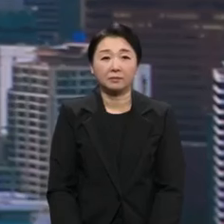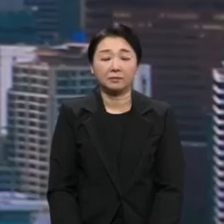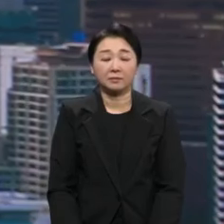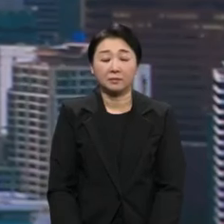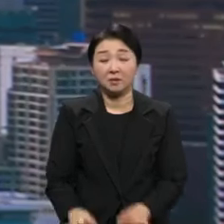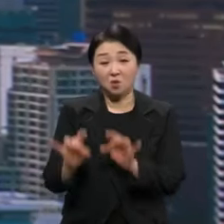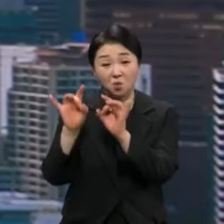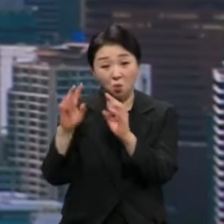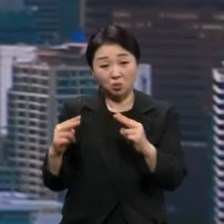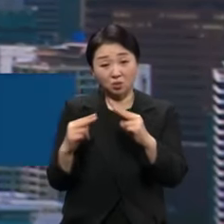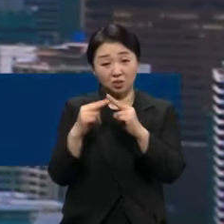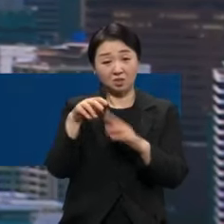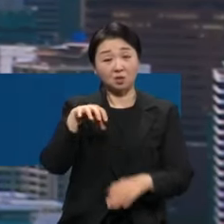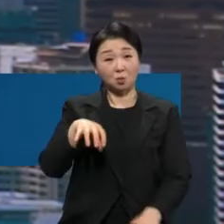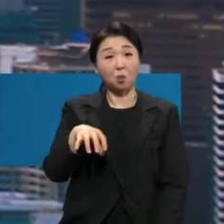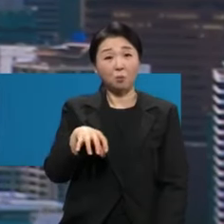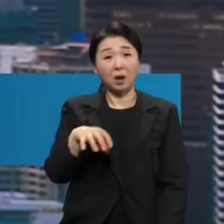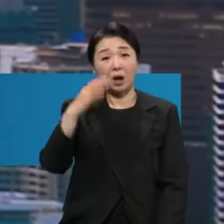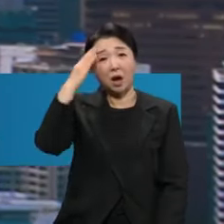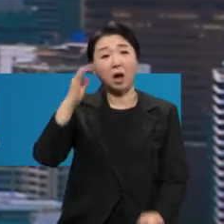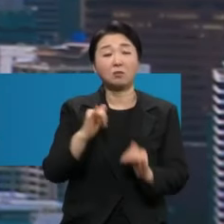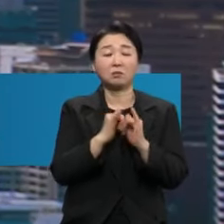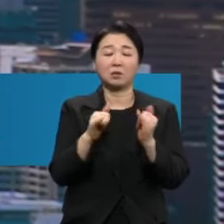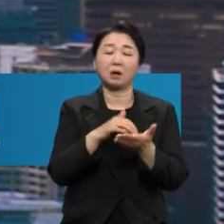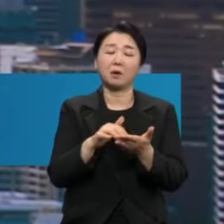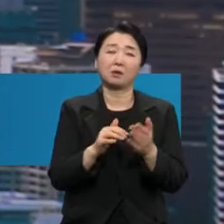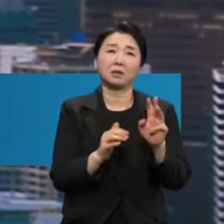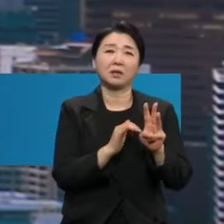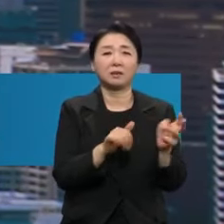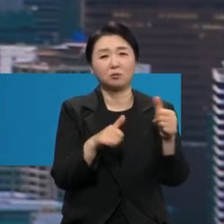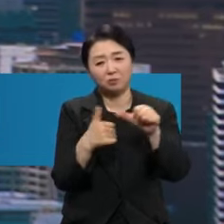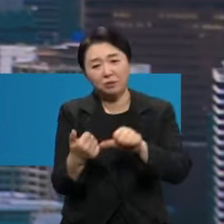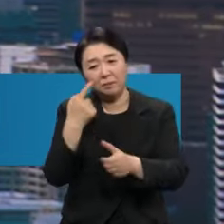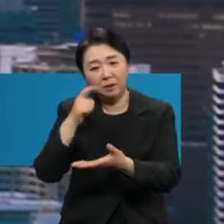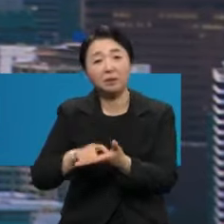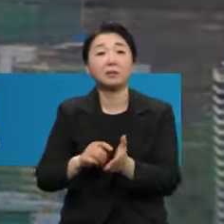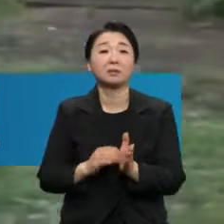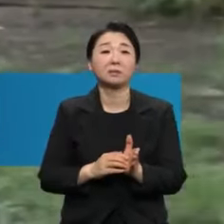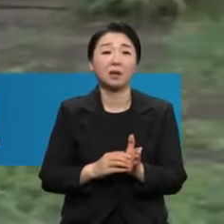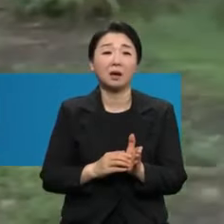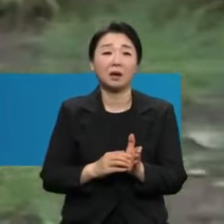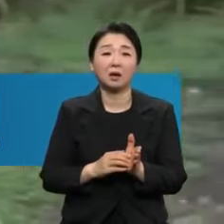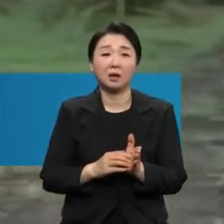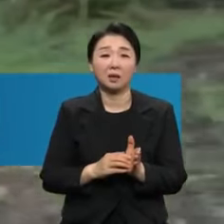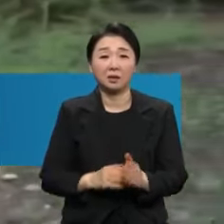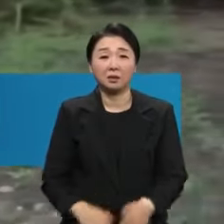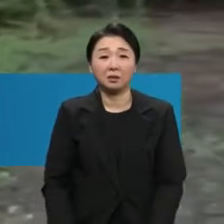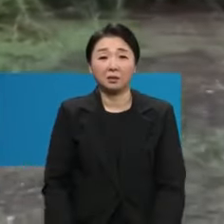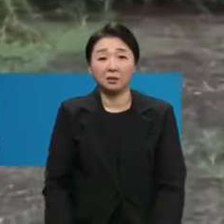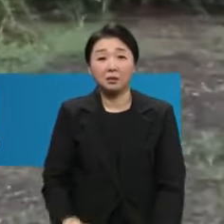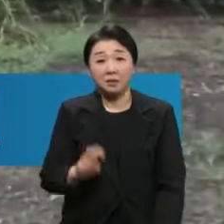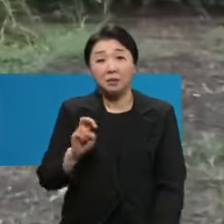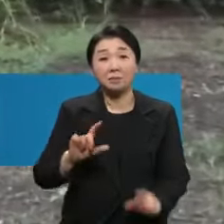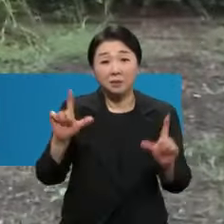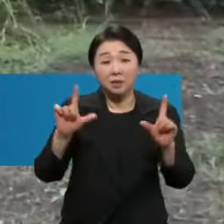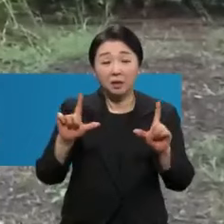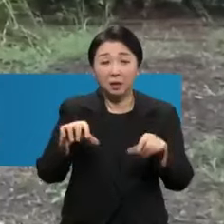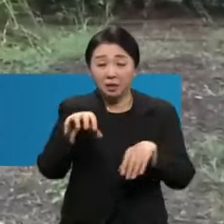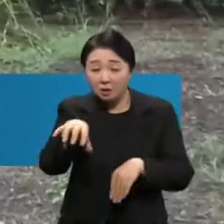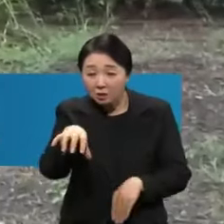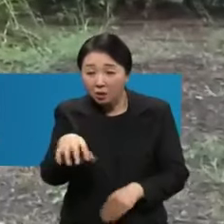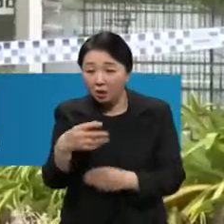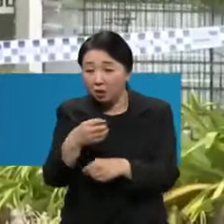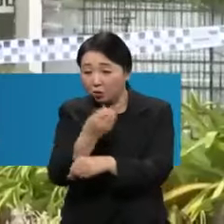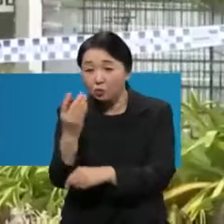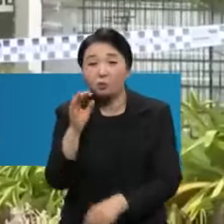호주 시드니에서 한국인 가족 세 명이 숨진채 발견됐습니다 현재 시간 20일 현지 매체에 따르면 시드니의 한